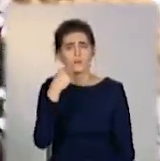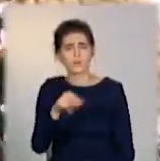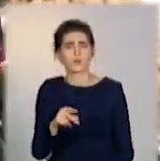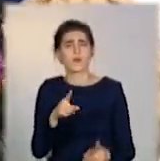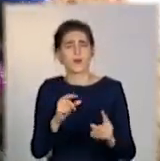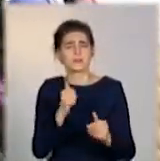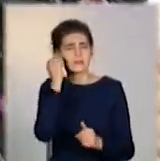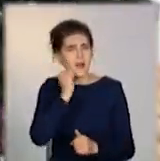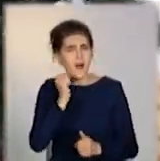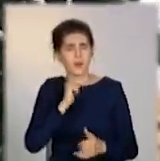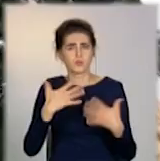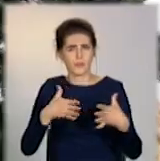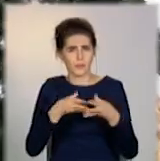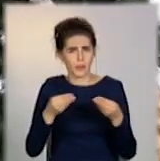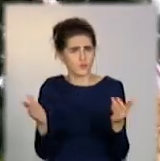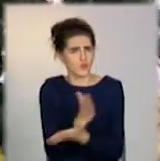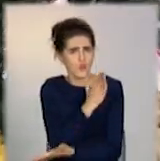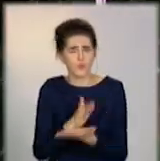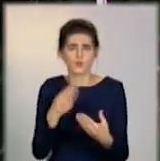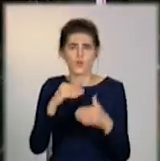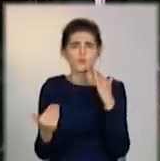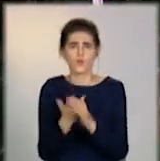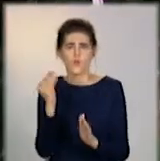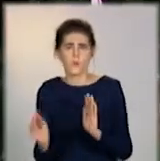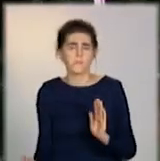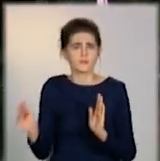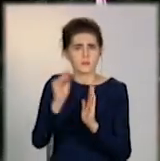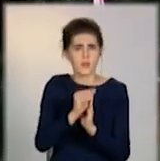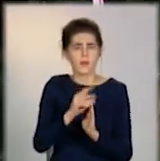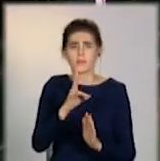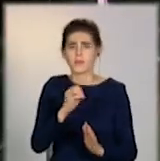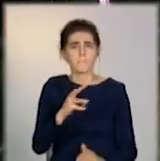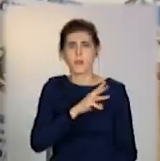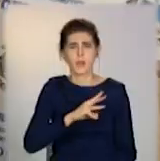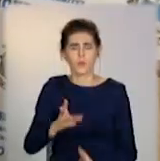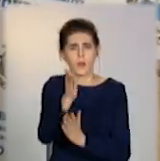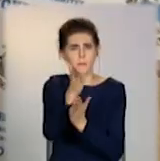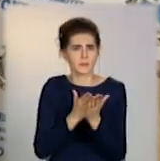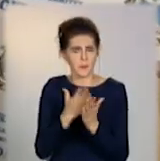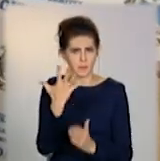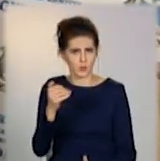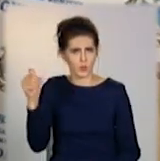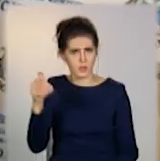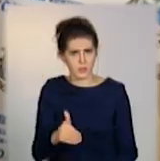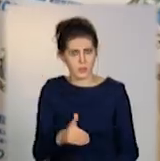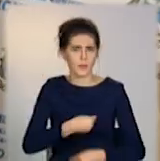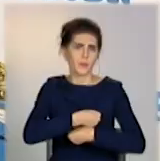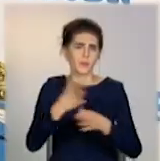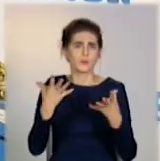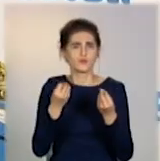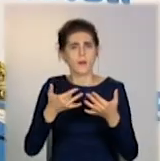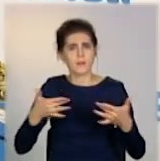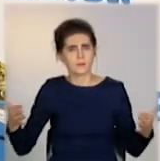вирішили замінити. І коштуватиме дерево не 1 000 000, а в половину менше. Ще 500 тисяч гривень підуть на ось що.